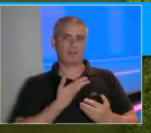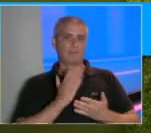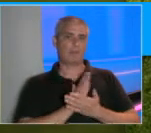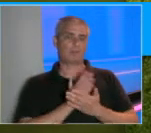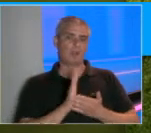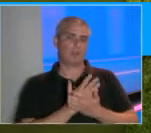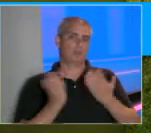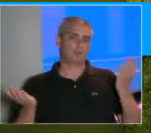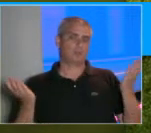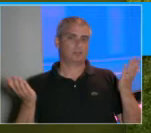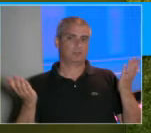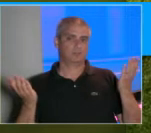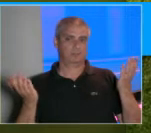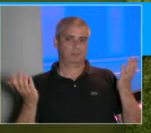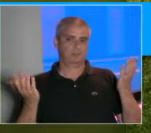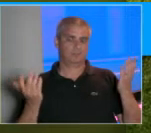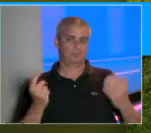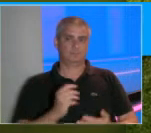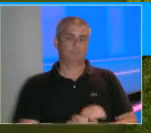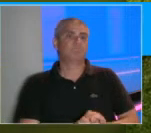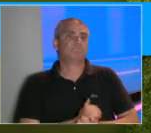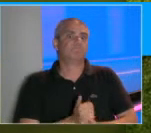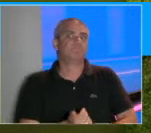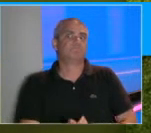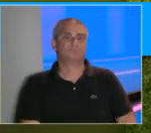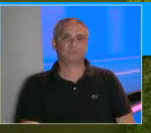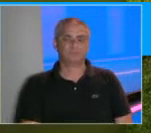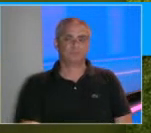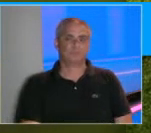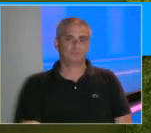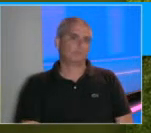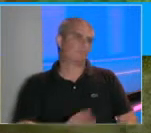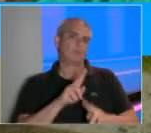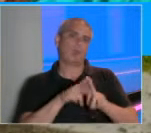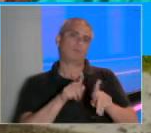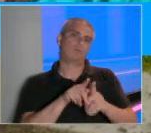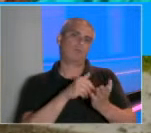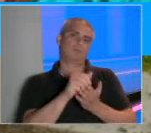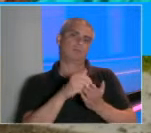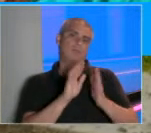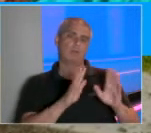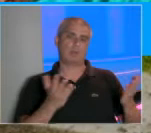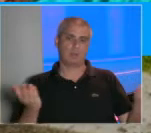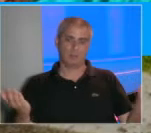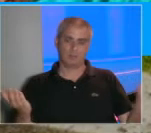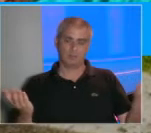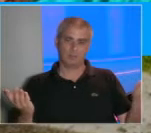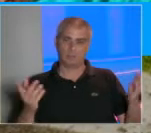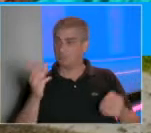החלטות. ויש פה, לא יודעת, כאילו עולם כמנהגו נוהג, קם פה דור